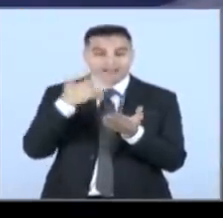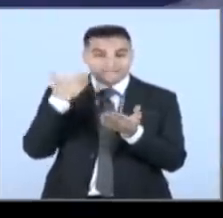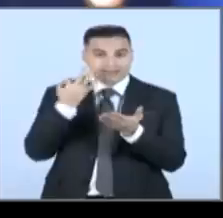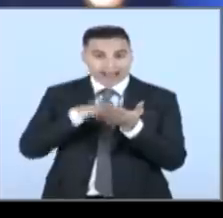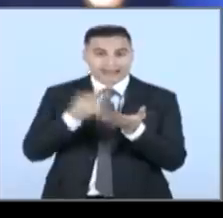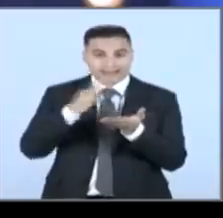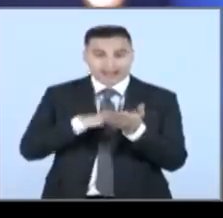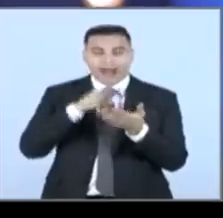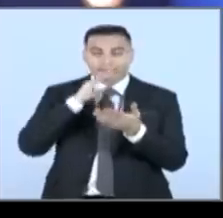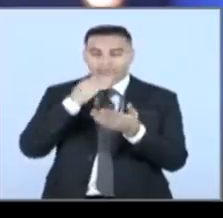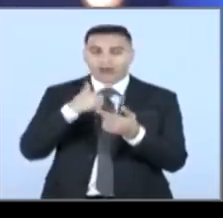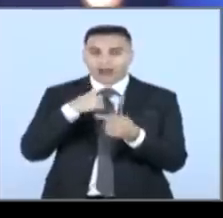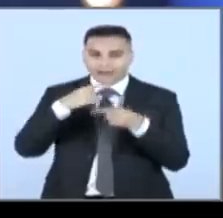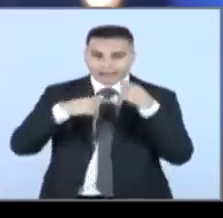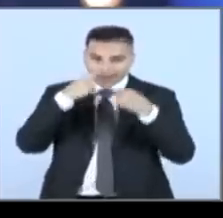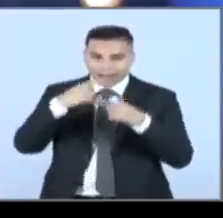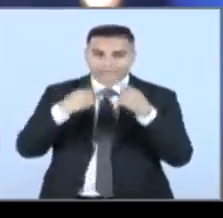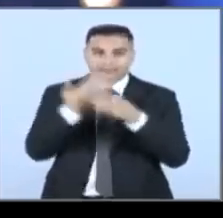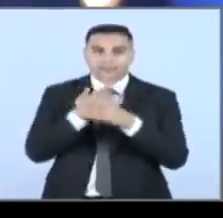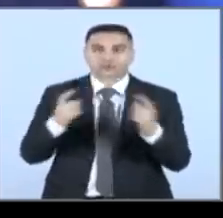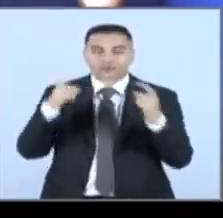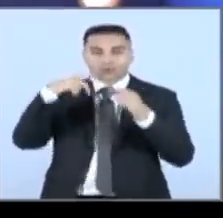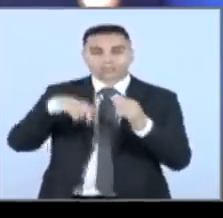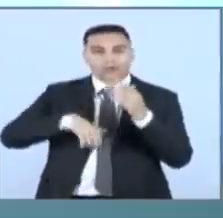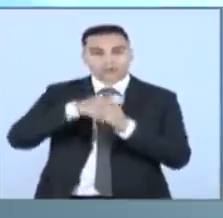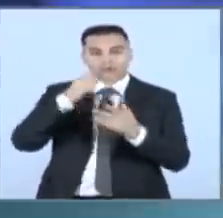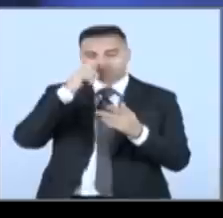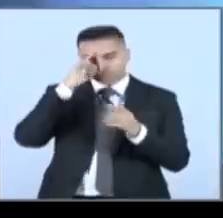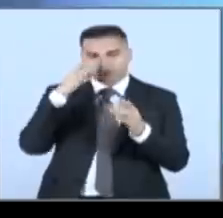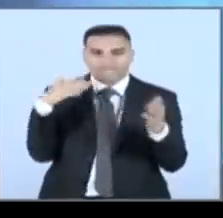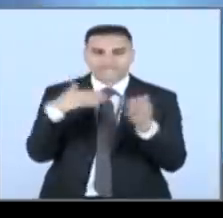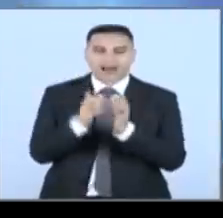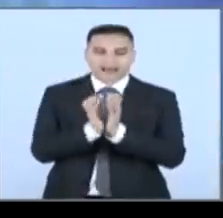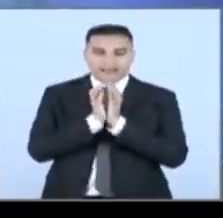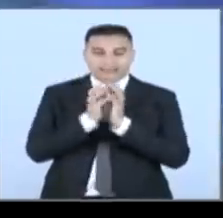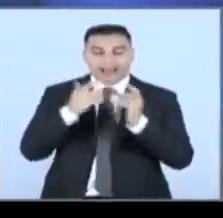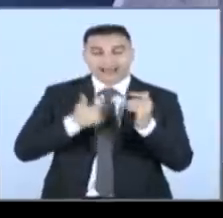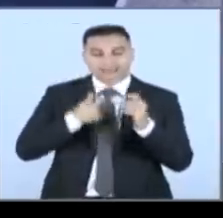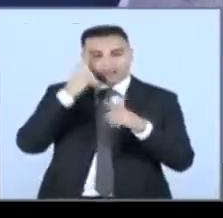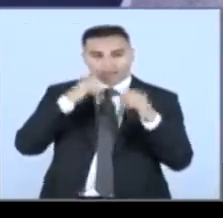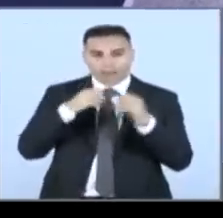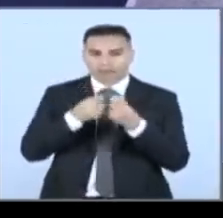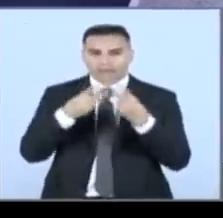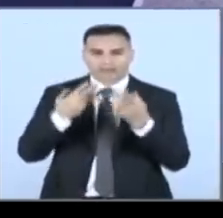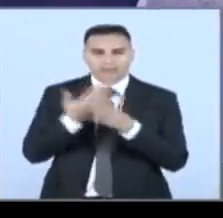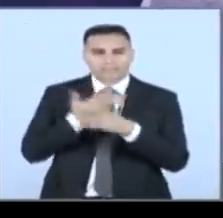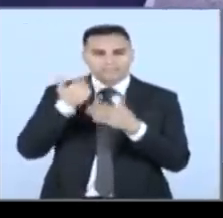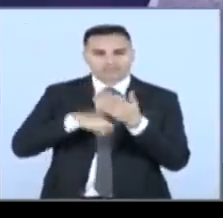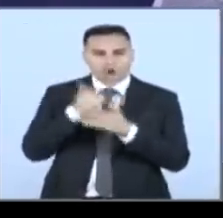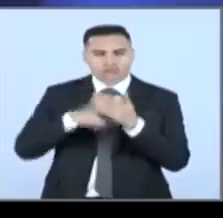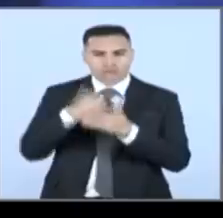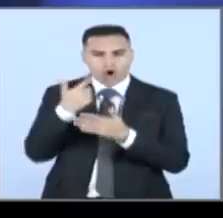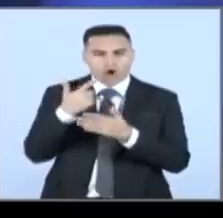نكمل المشوار ونتأهل لدور الثمانية وإن شاء الله نحصل على الكاس في النهاية. إحساسي بالتوتر انتهى بعد تصدرنا